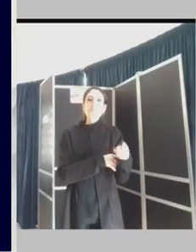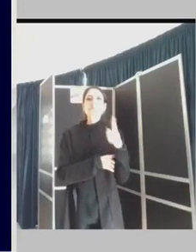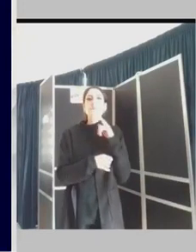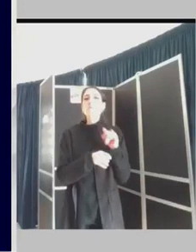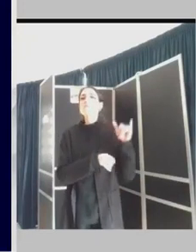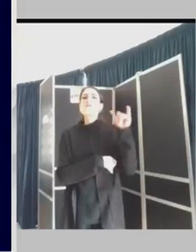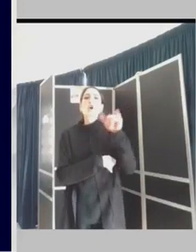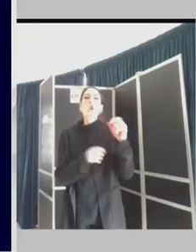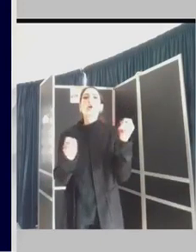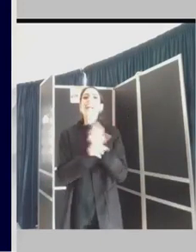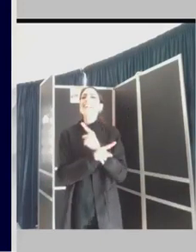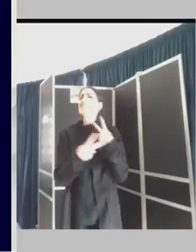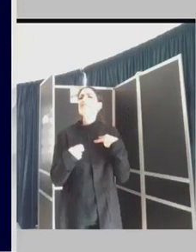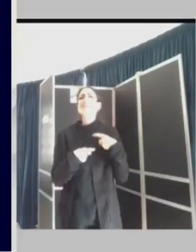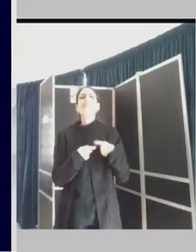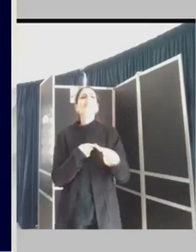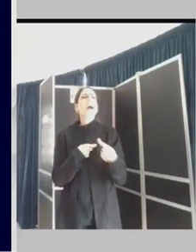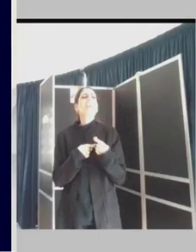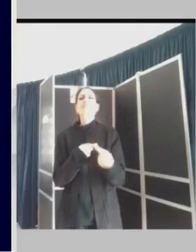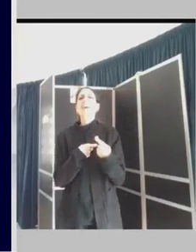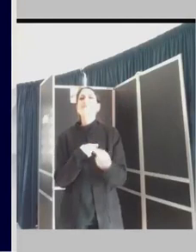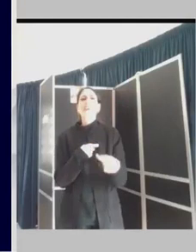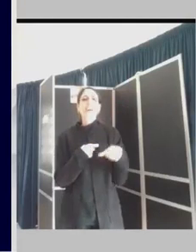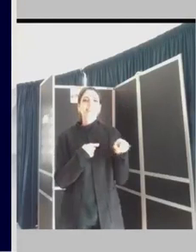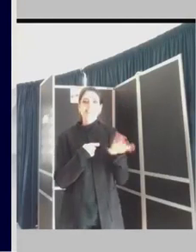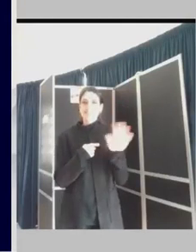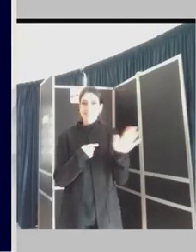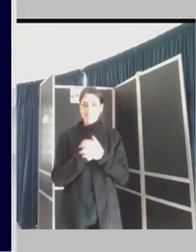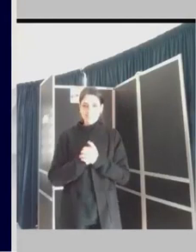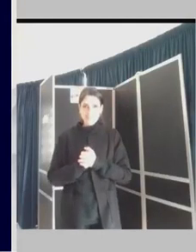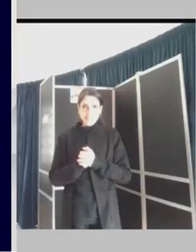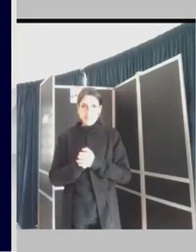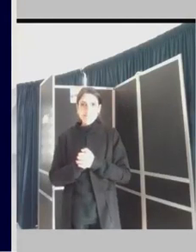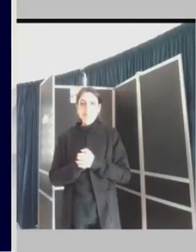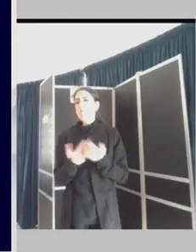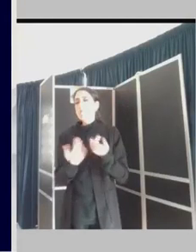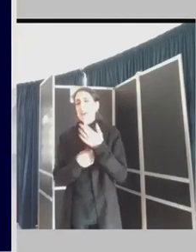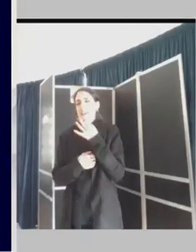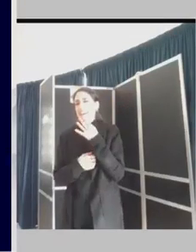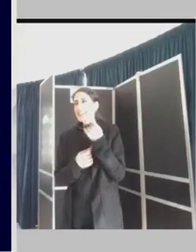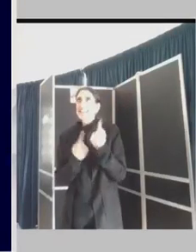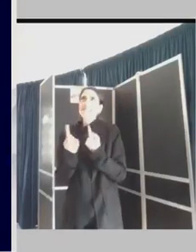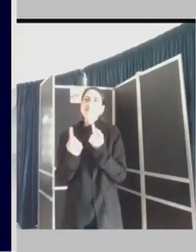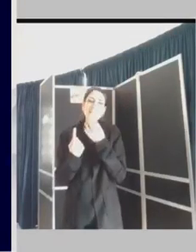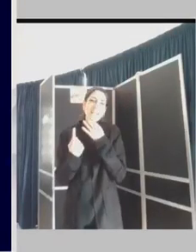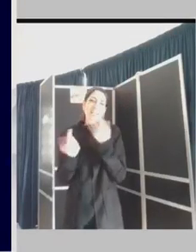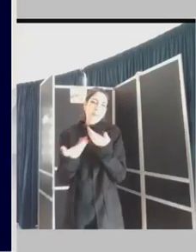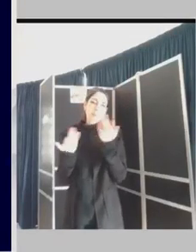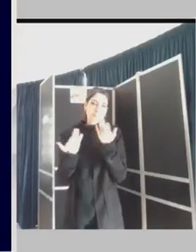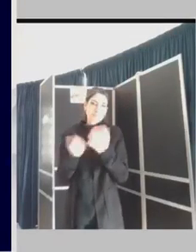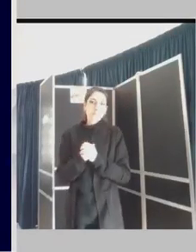voli all'Italia. Fu una cosa talmente carina che poi l'Italia è fallita. Vabbè, questo però è un